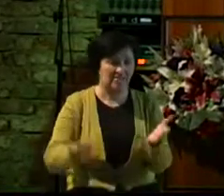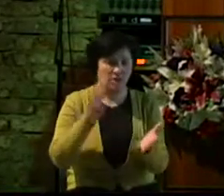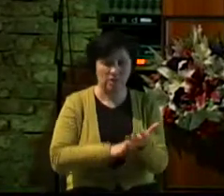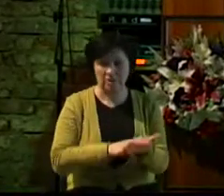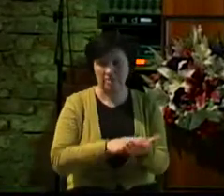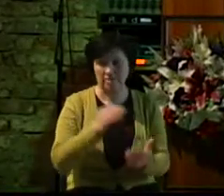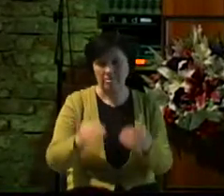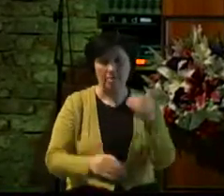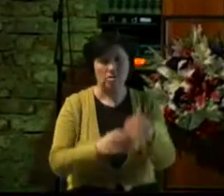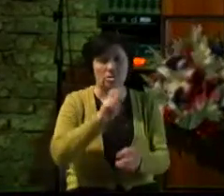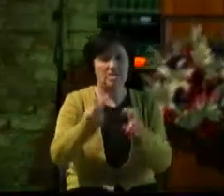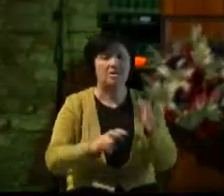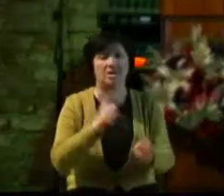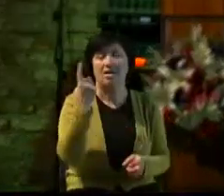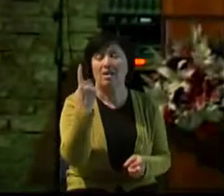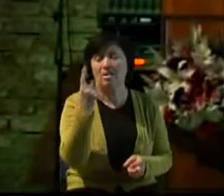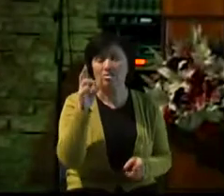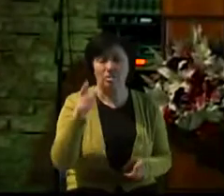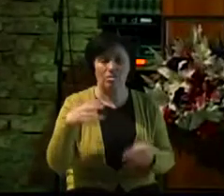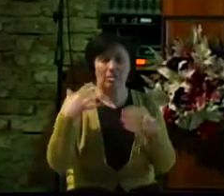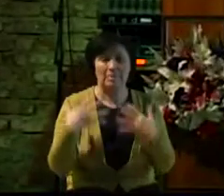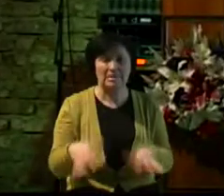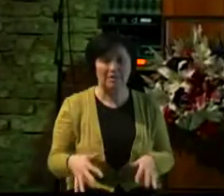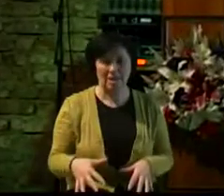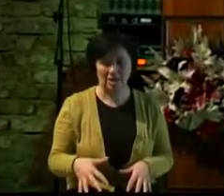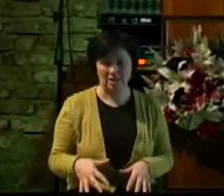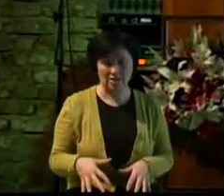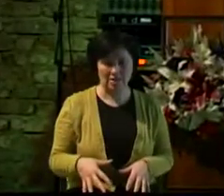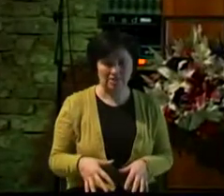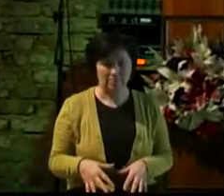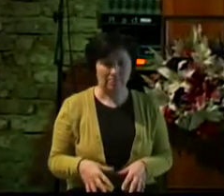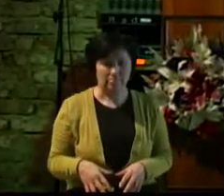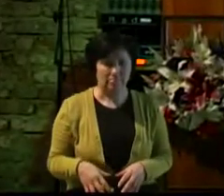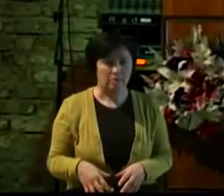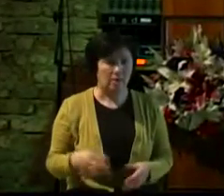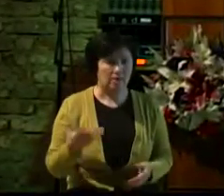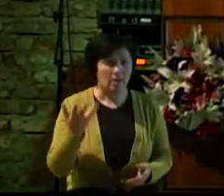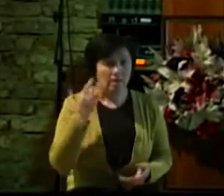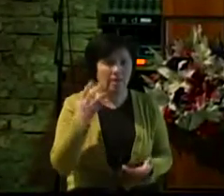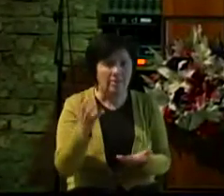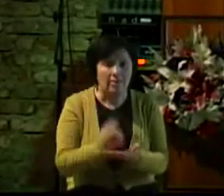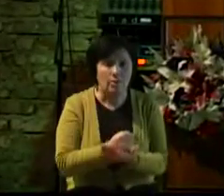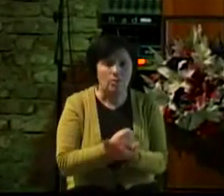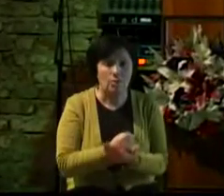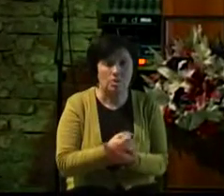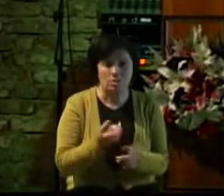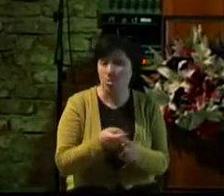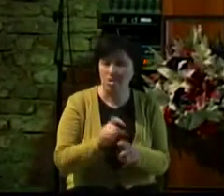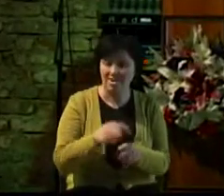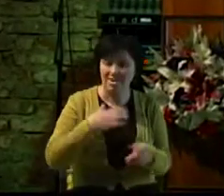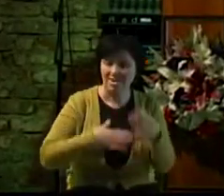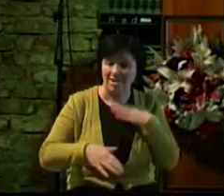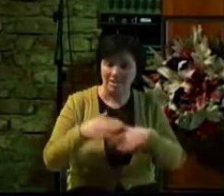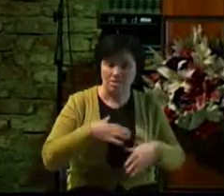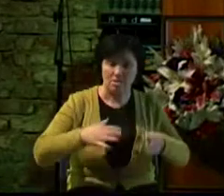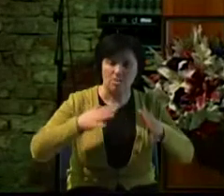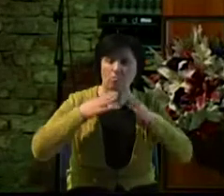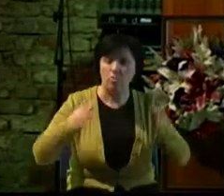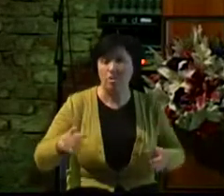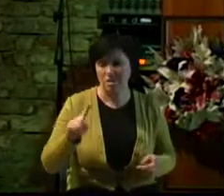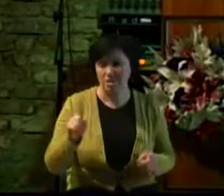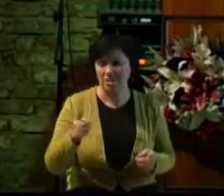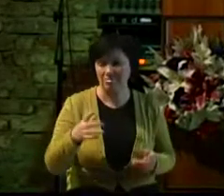99 и идет искать ту, которая потерялась. И когда находит ее, то радуется о ней больше,